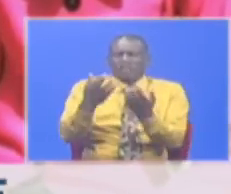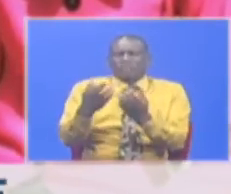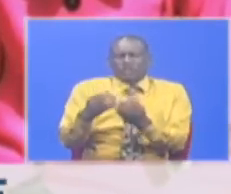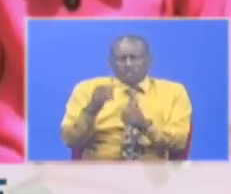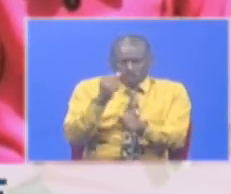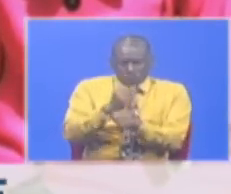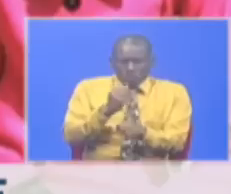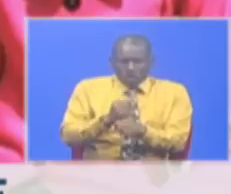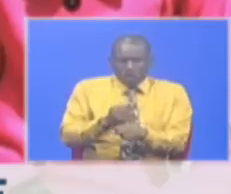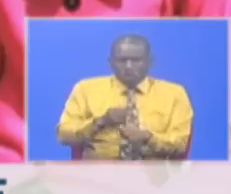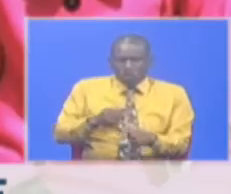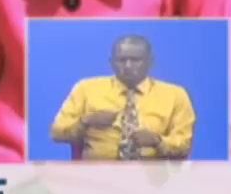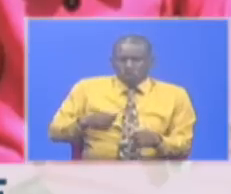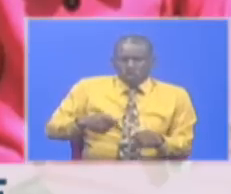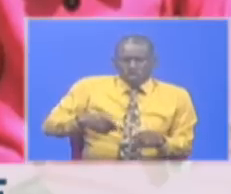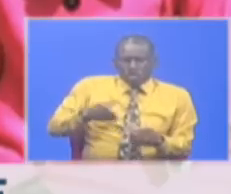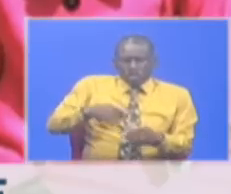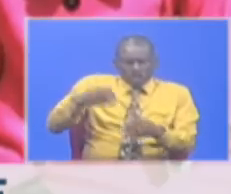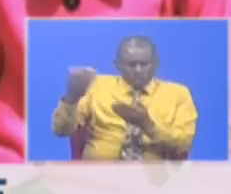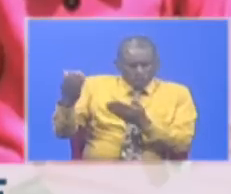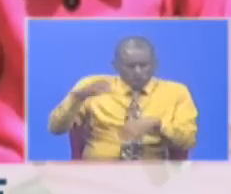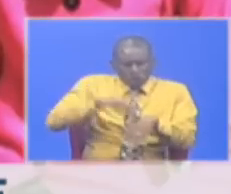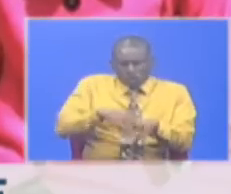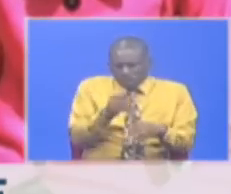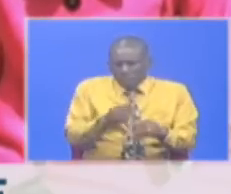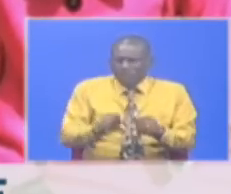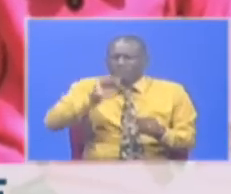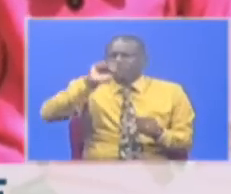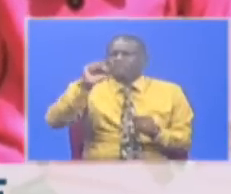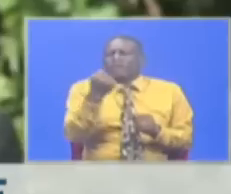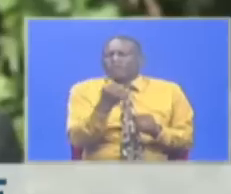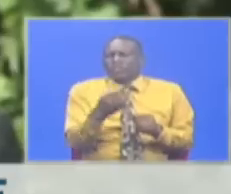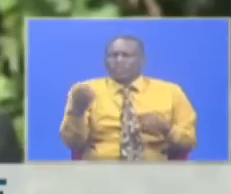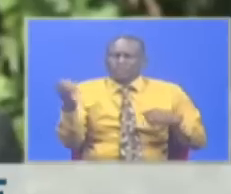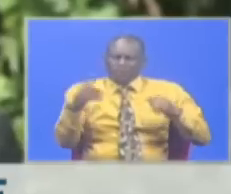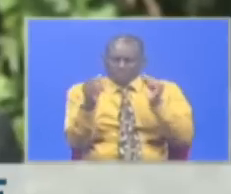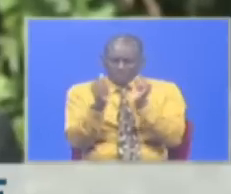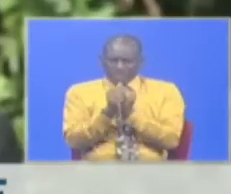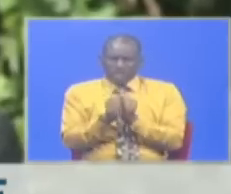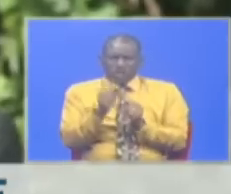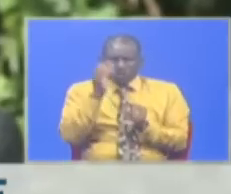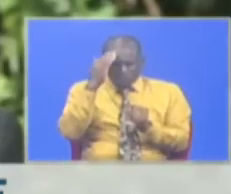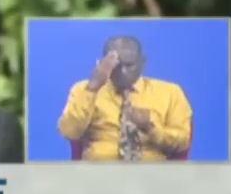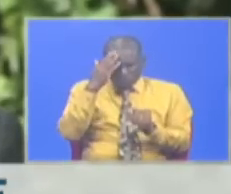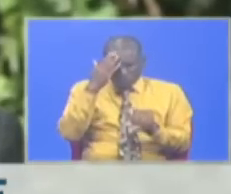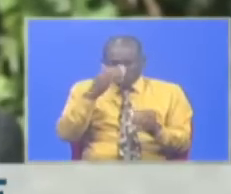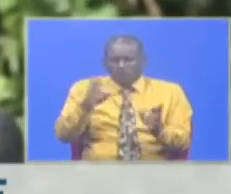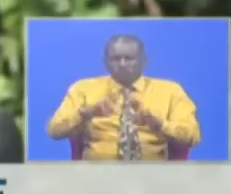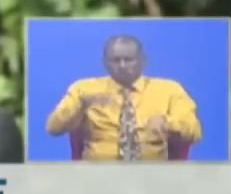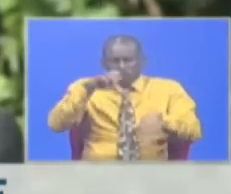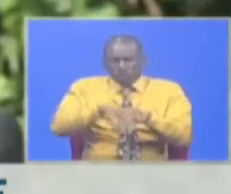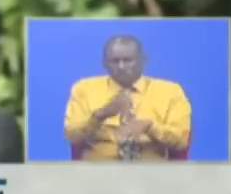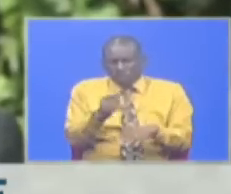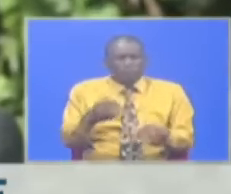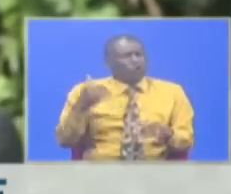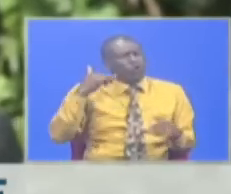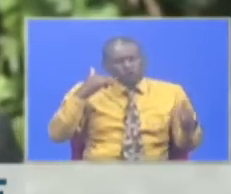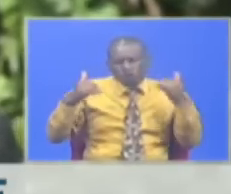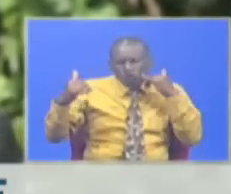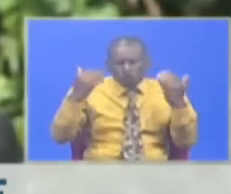alilipwa tarehe tano mwezi wa kumi, tukajua amelipwa pesa. Tukampigia simu,